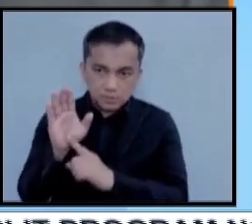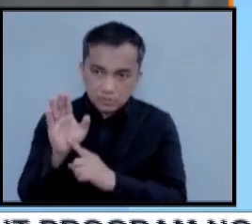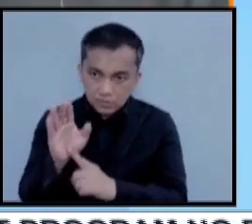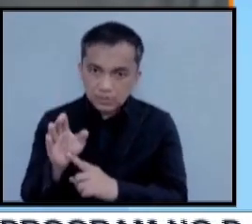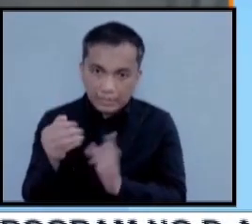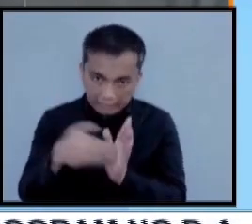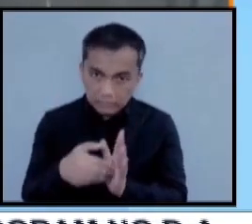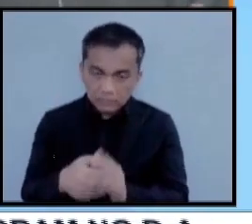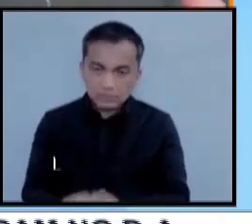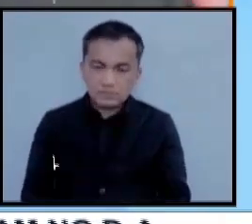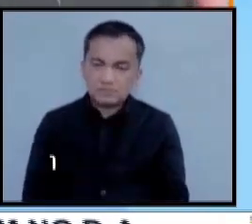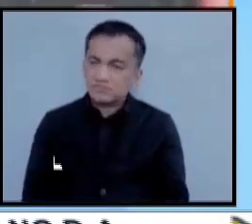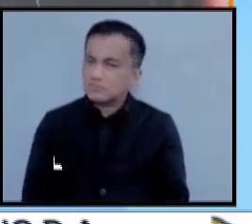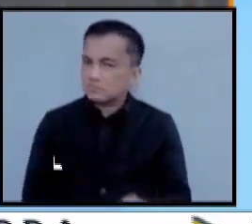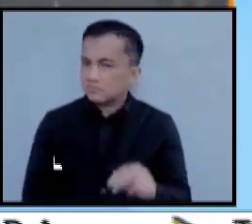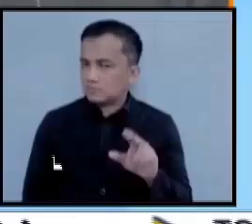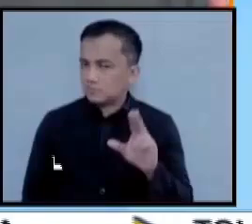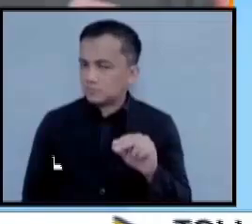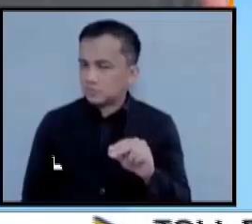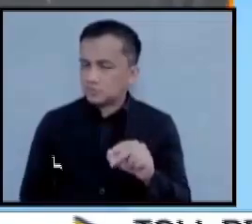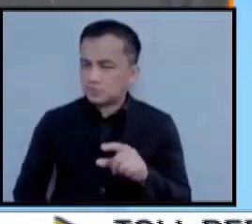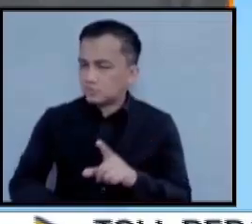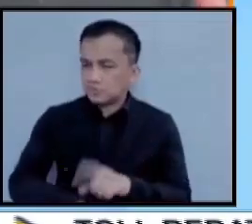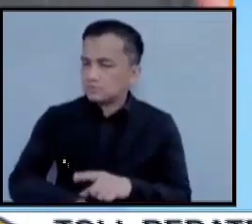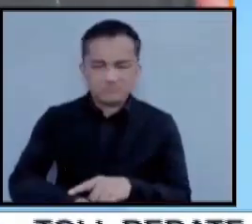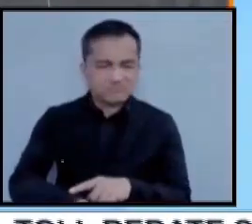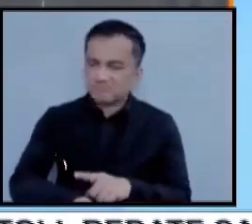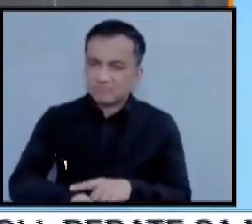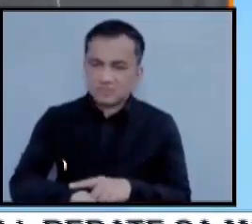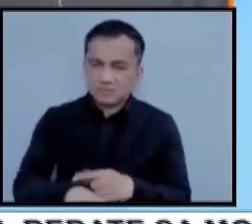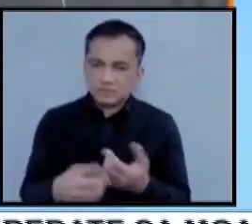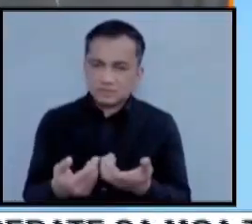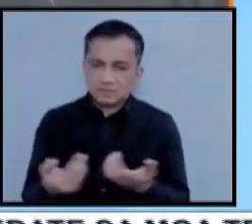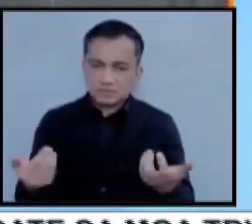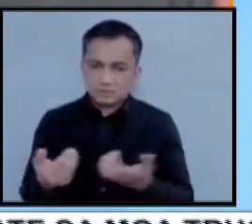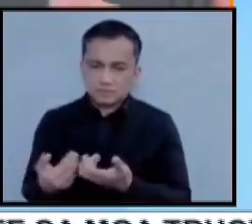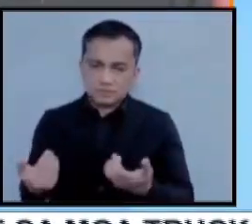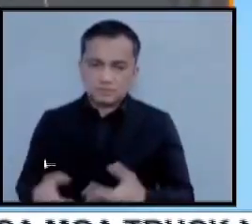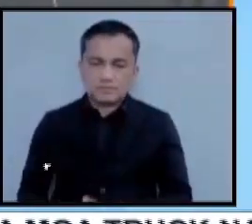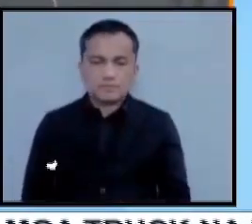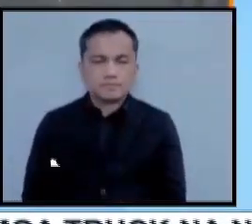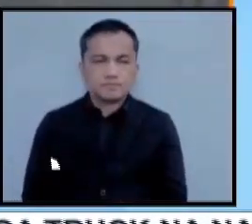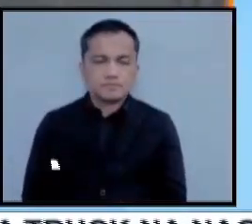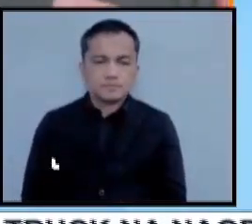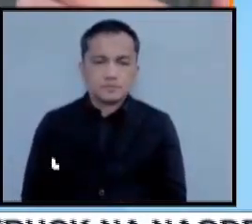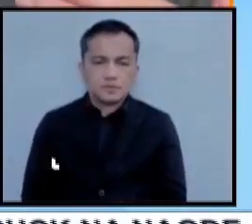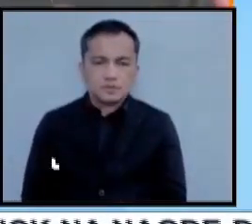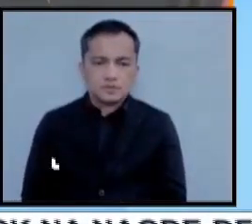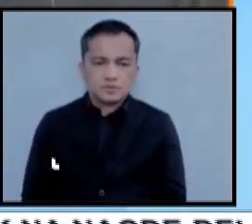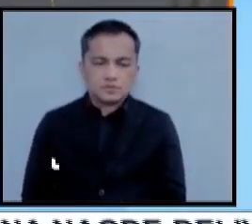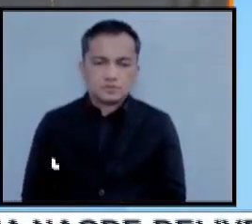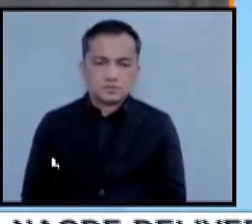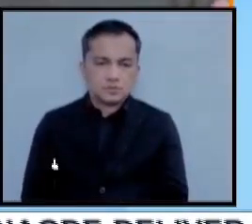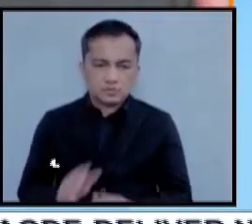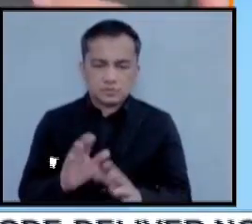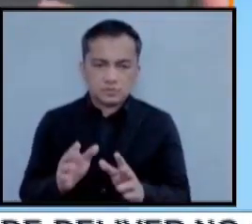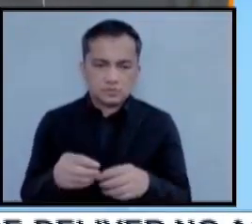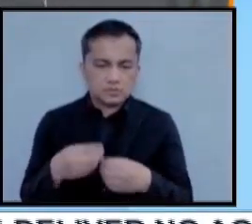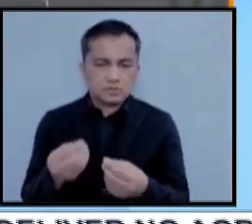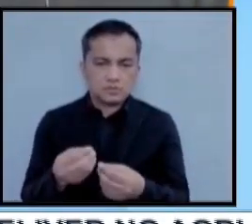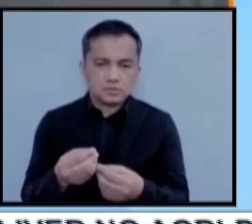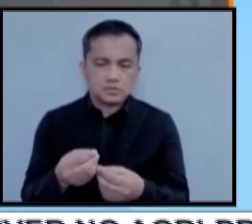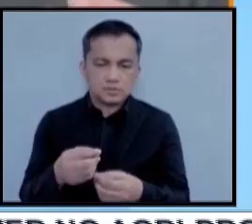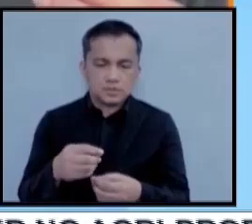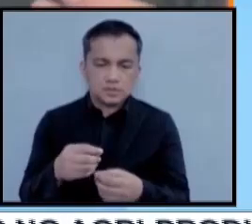tayo hindi ito panahon para tayo'y magkawatak-watak hindi dapat natin binibigyan ng